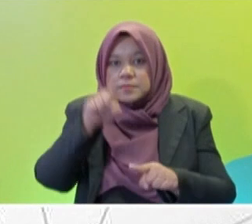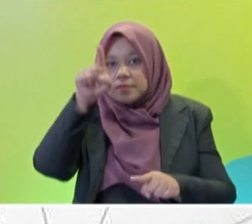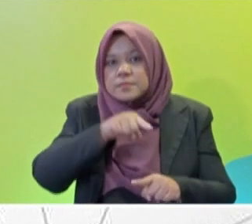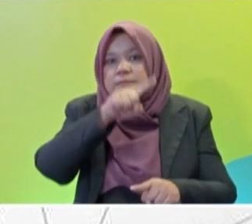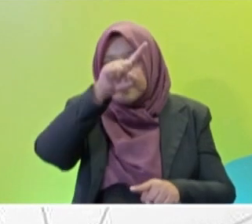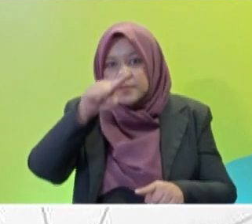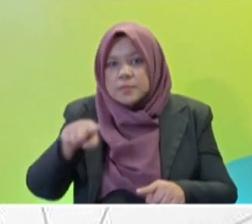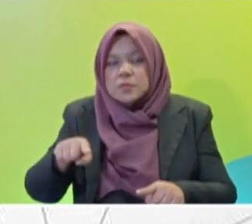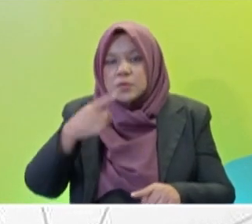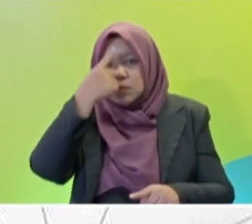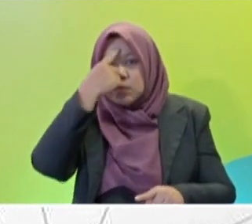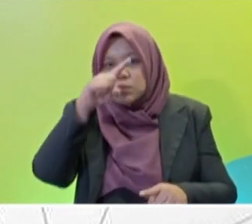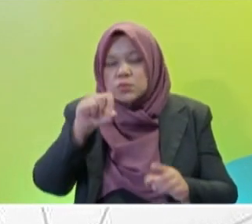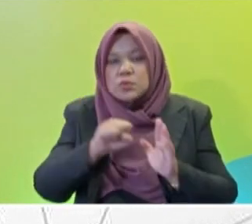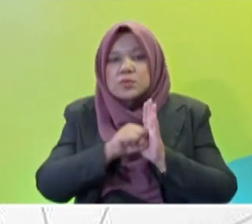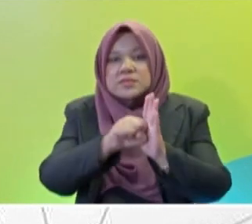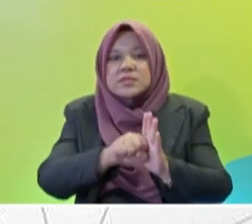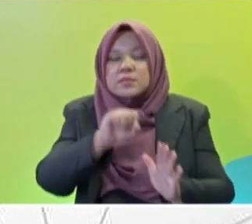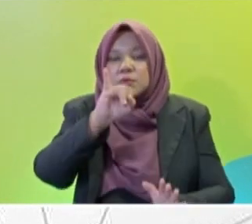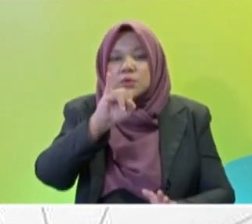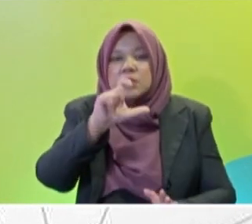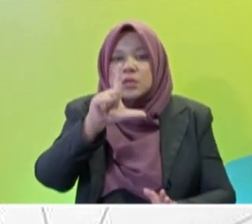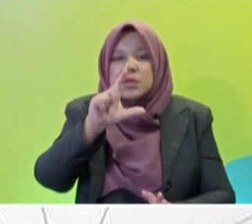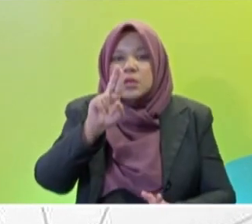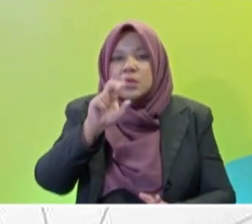itu adalah untuk simbol ilustrasi